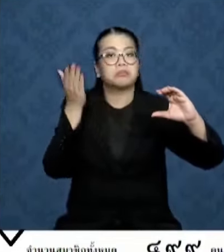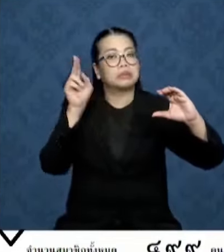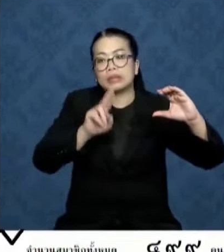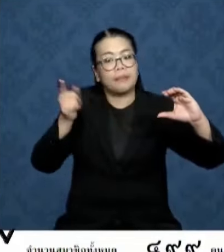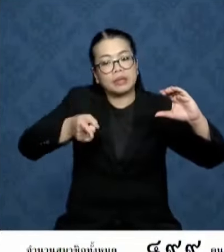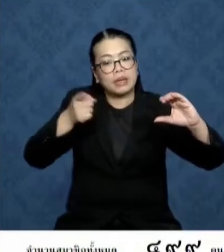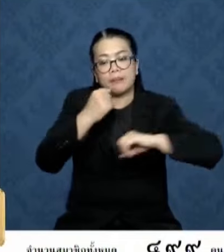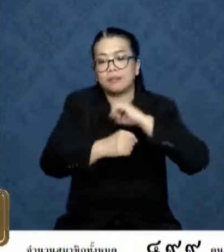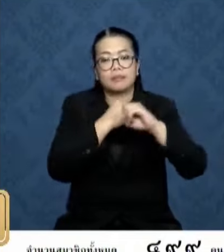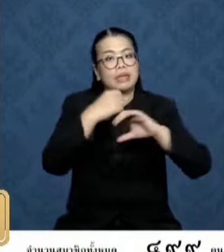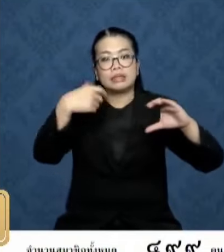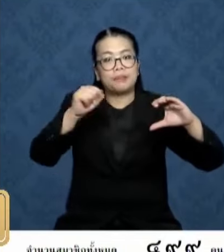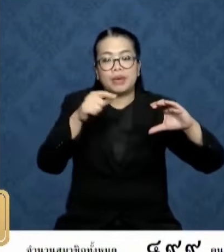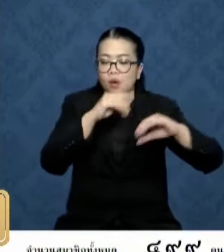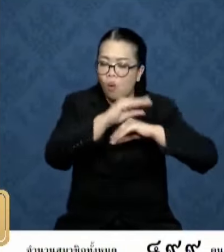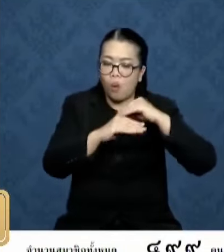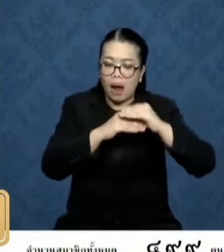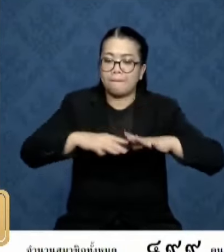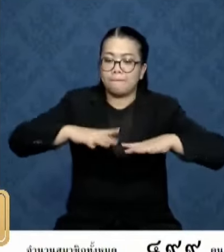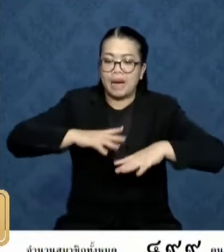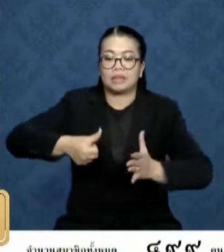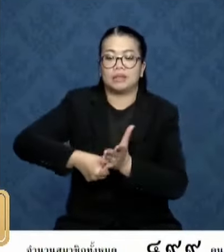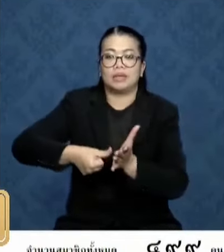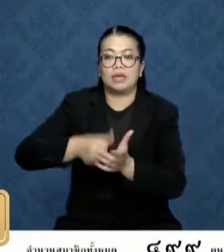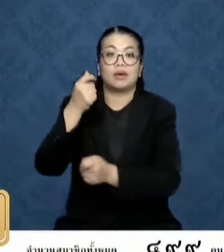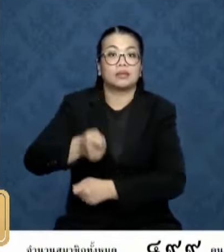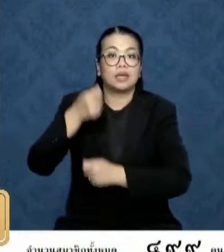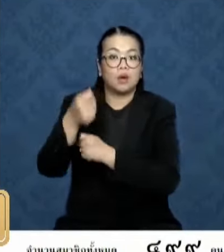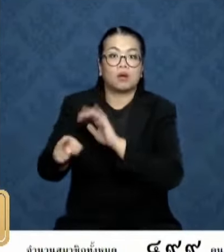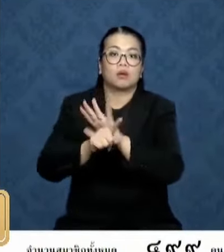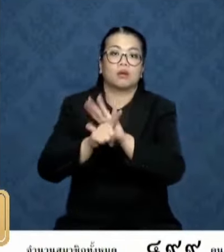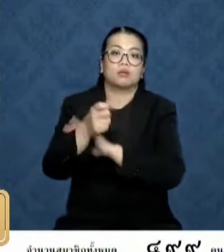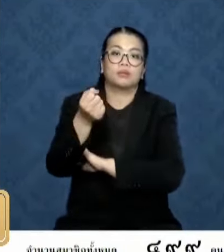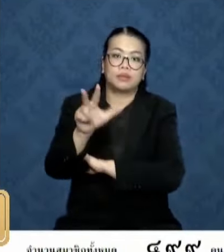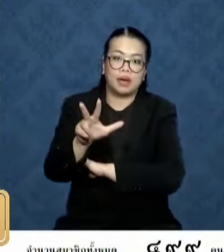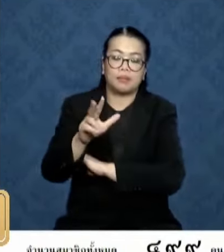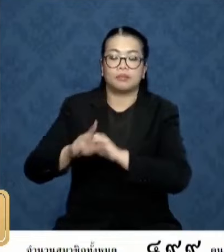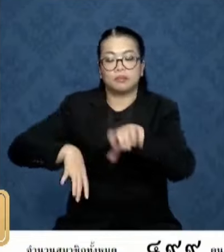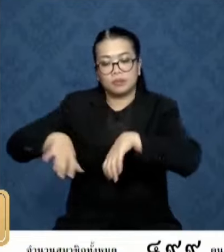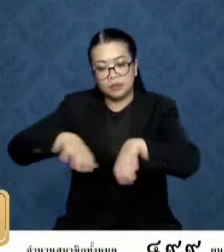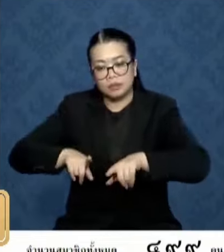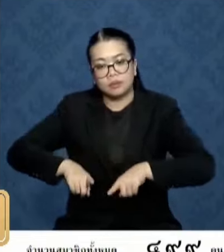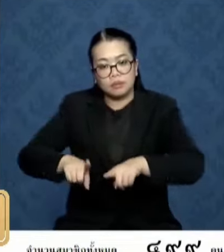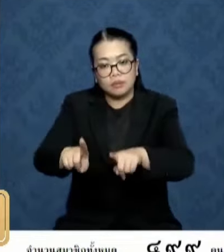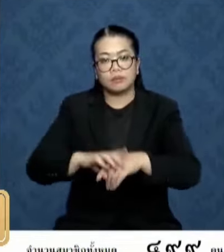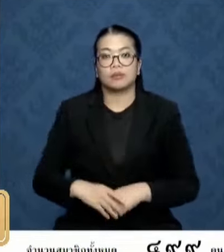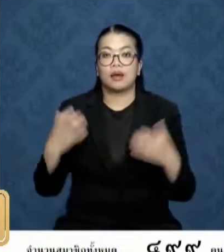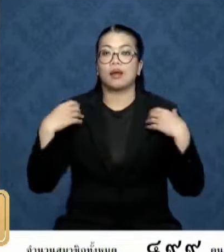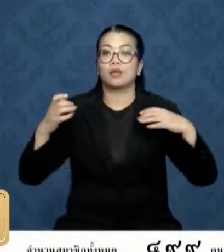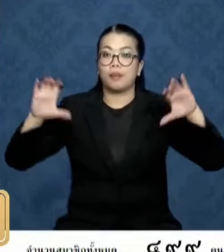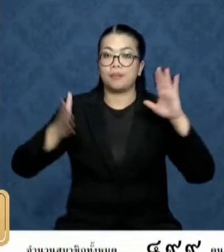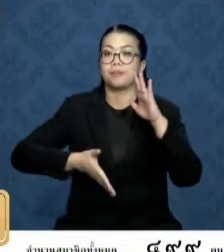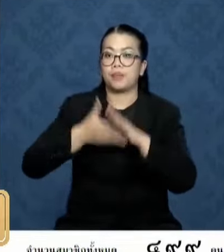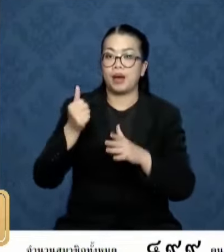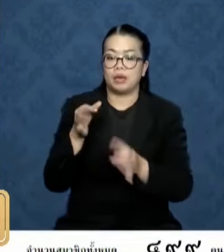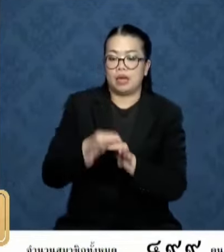10 ปีทผ่านมาเรามีโงการพักนเกษตรก่ไปแลวกวา 13 ครั้งซึ่งจะดำเนินการโดยรัฐบลอนุมัให